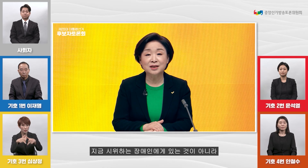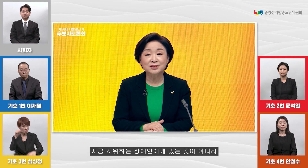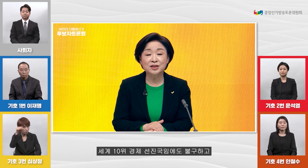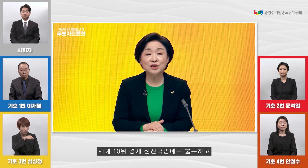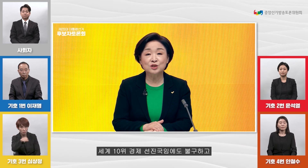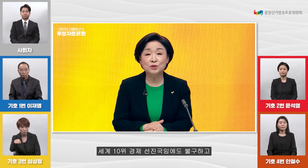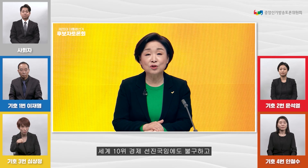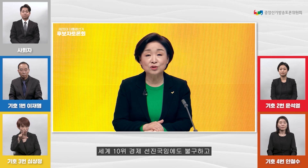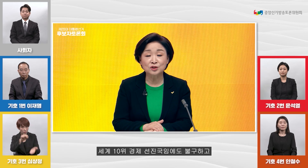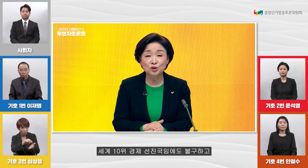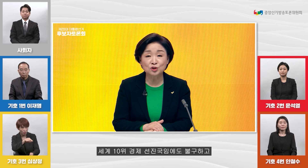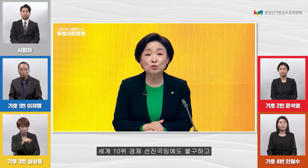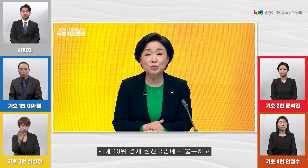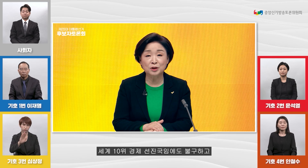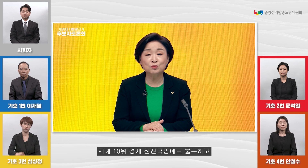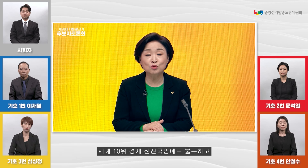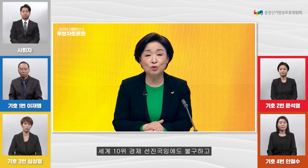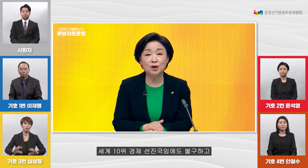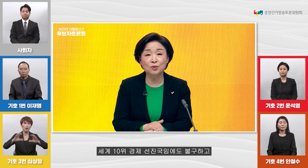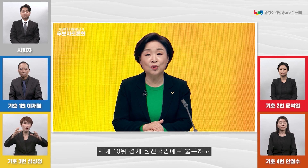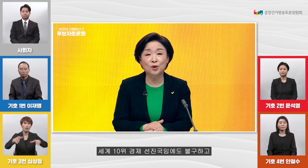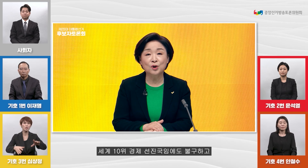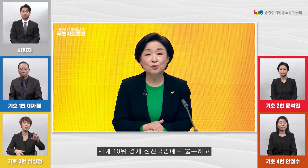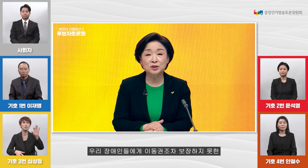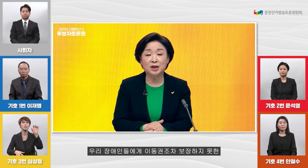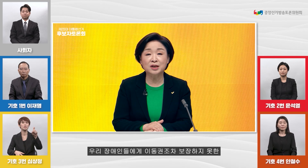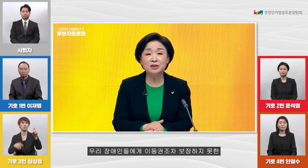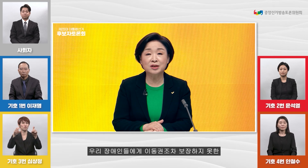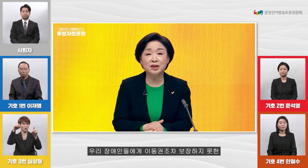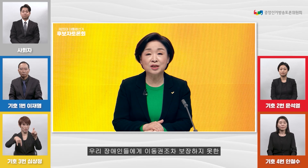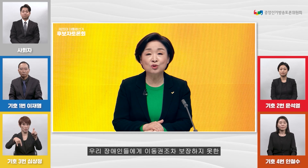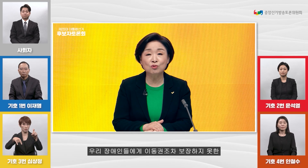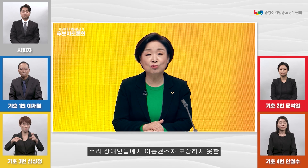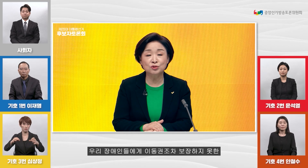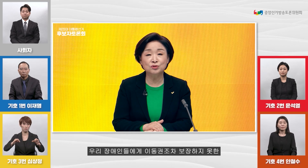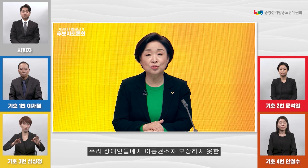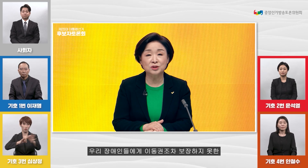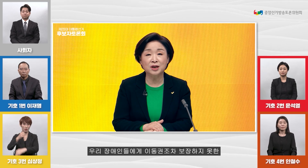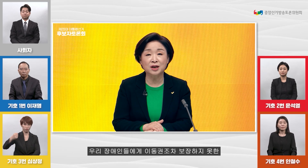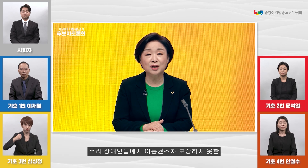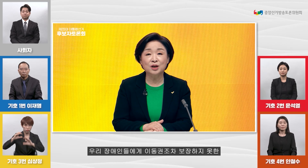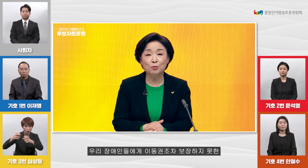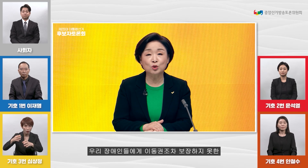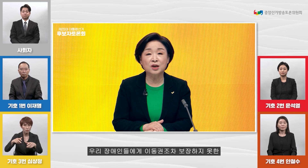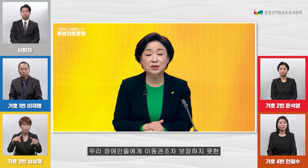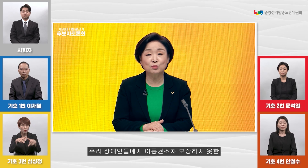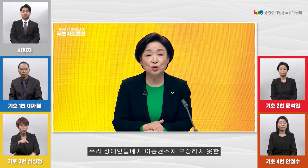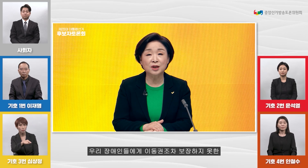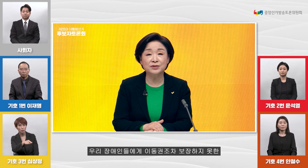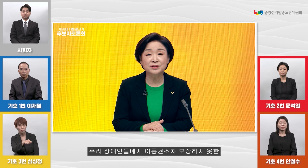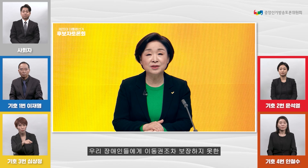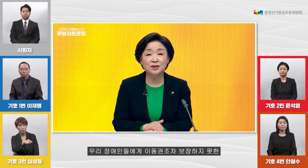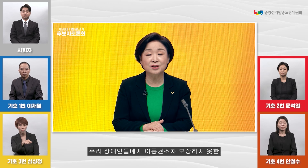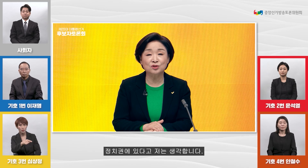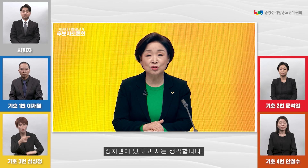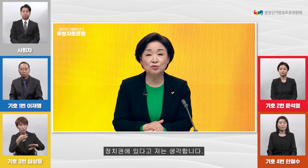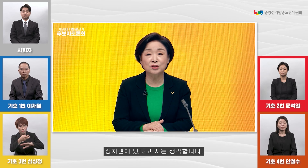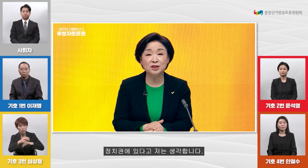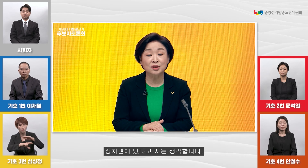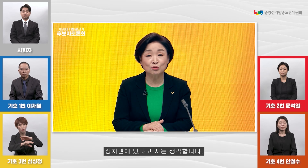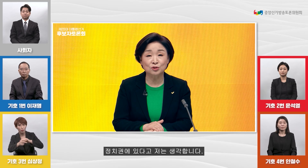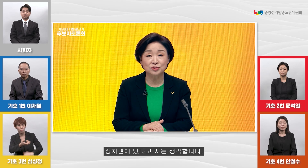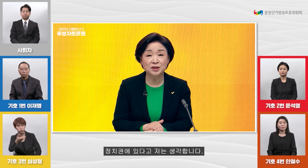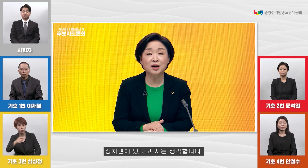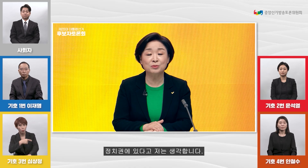아니라 세계 10위 경제 선진국임에도 불구하고 우리 장애인들에게 이동권조차 보장하지 못한